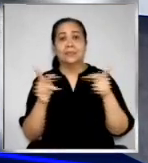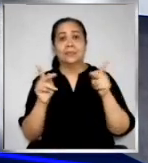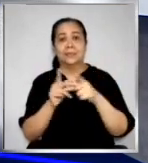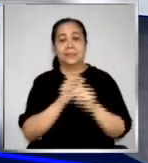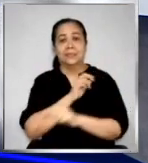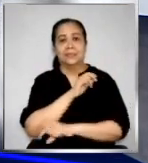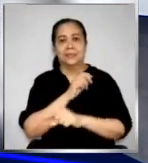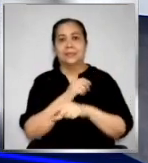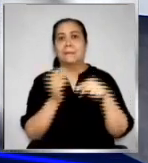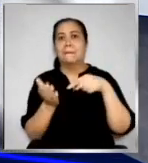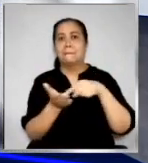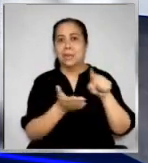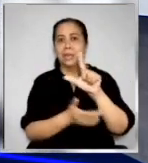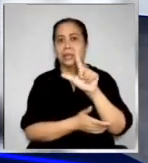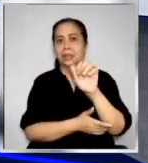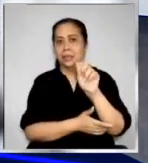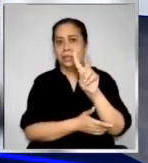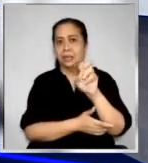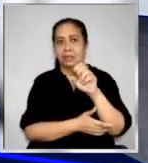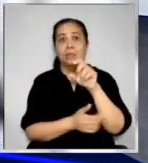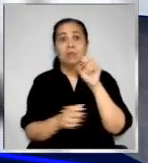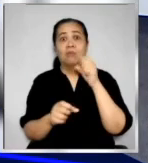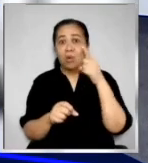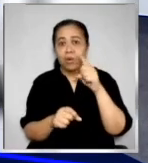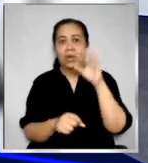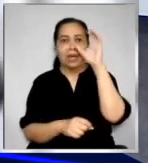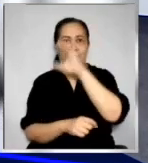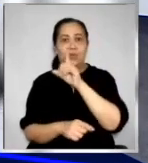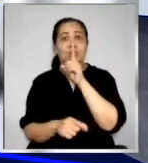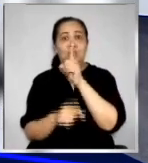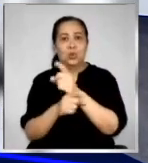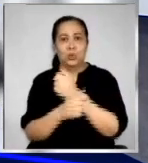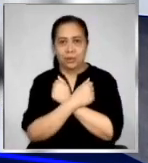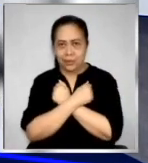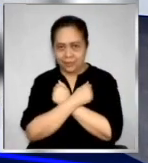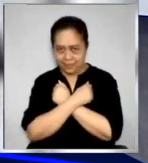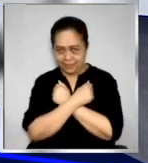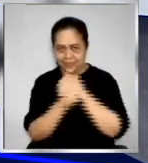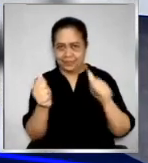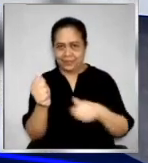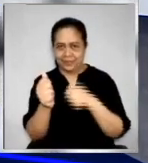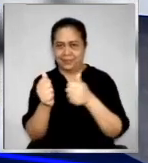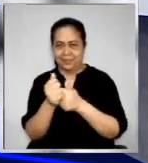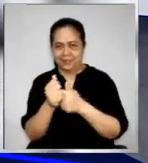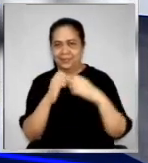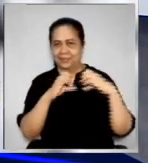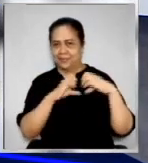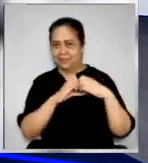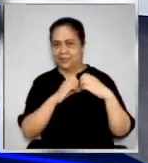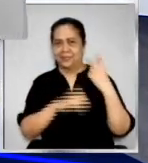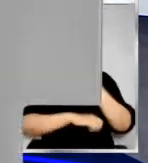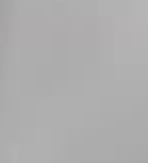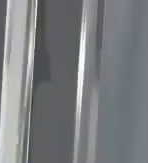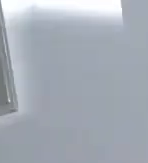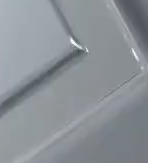leave para makahanap daw ng true love at para makahabon sa araw ng mga puso. At yan ang tinutukan ni Chino